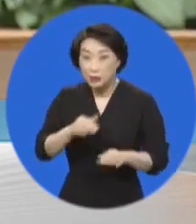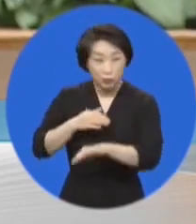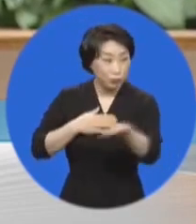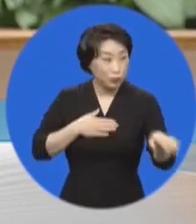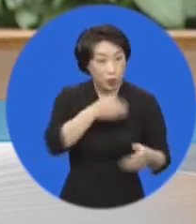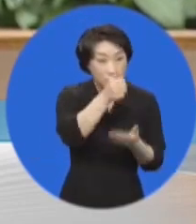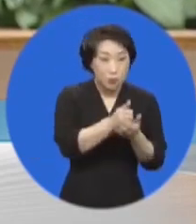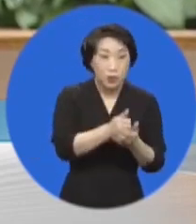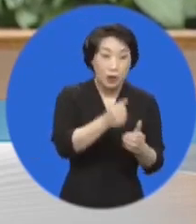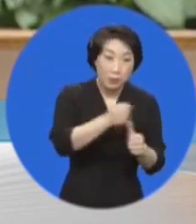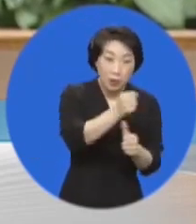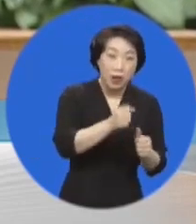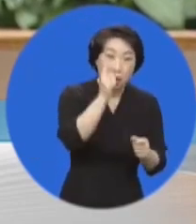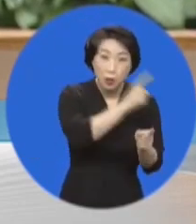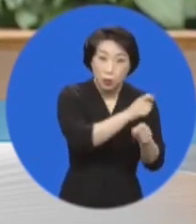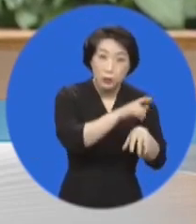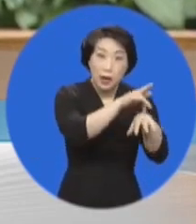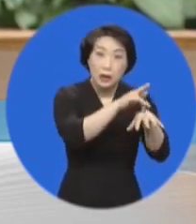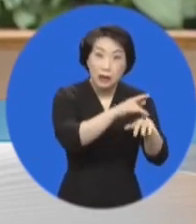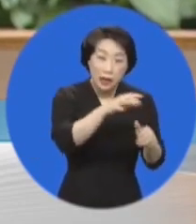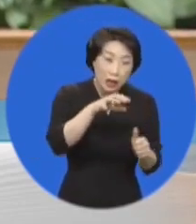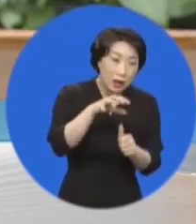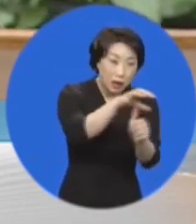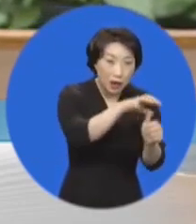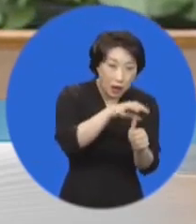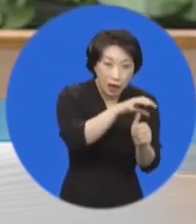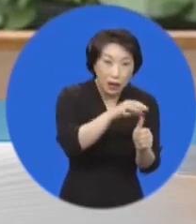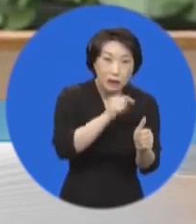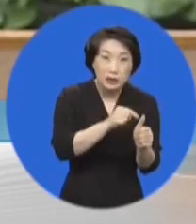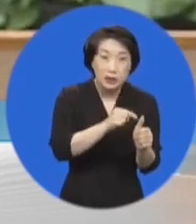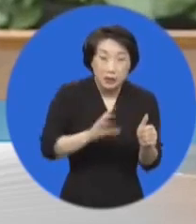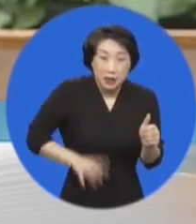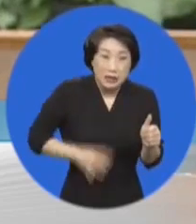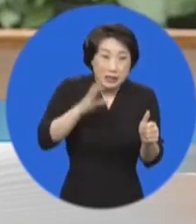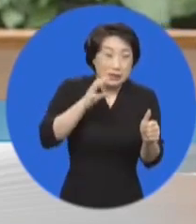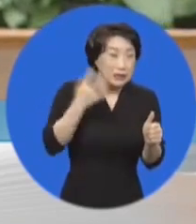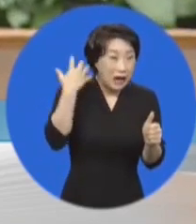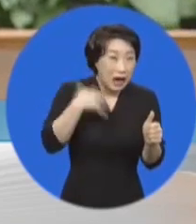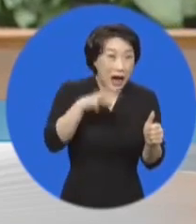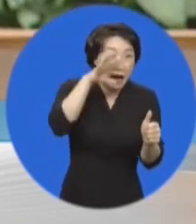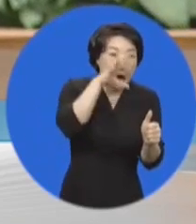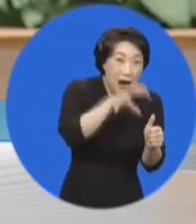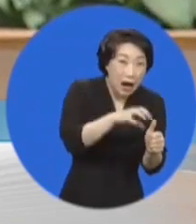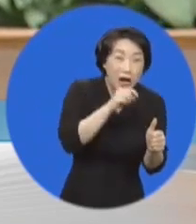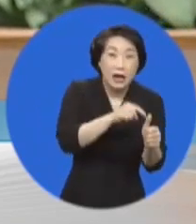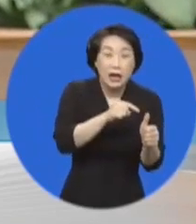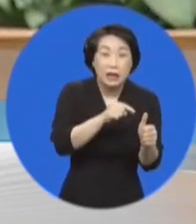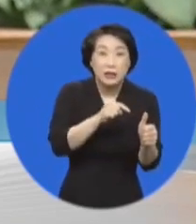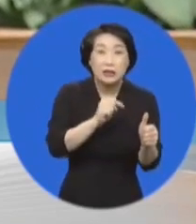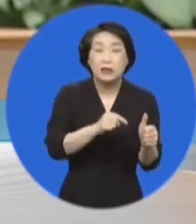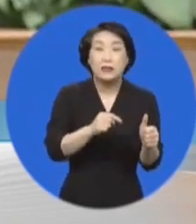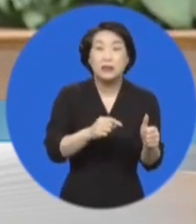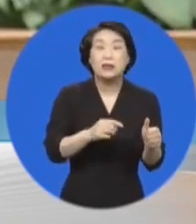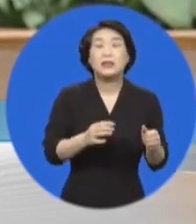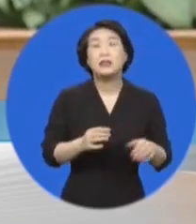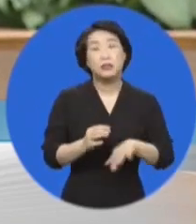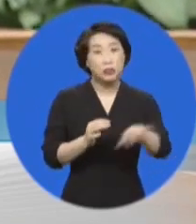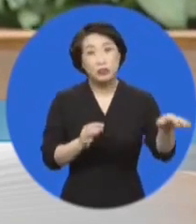매여 마귀사단 귀신의 아가리에 들어가 우는 사자같이 삼킬 자를 찾는 그들에게 당한